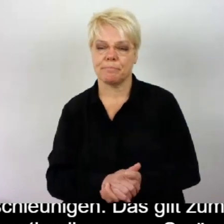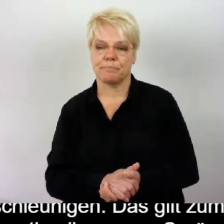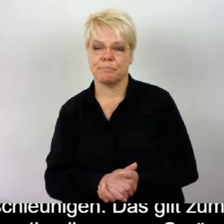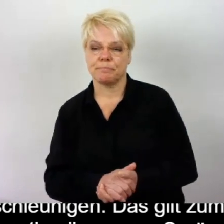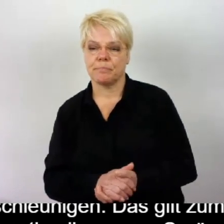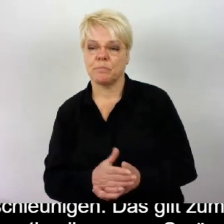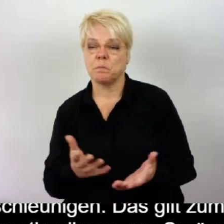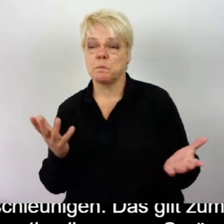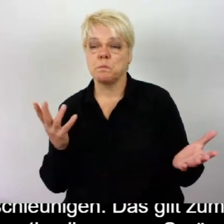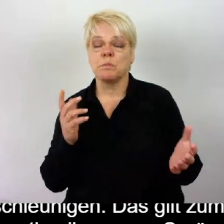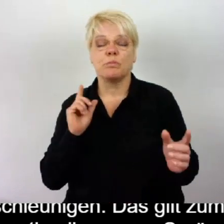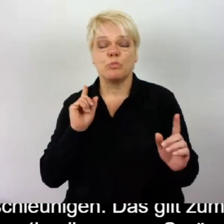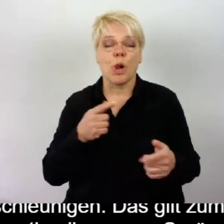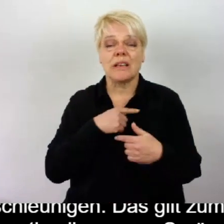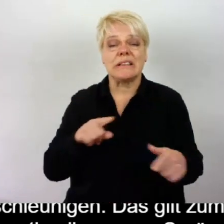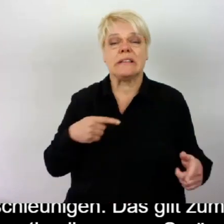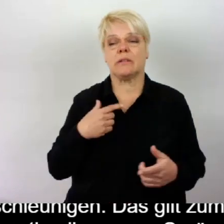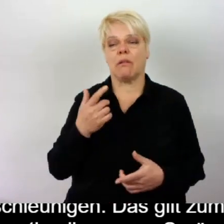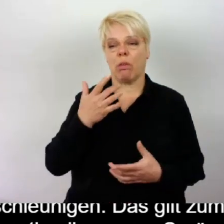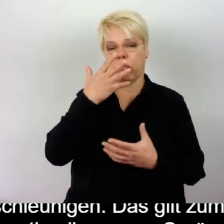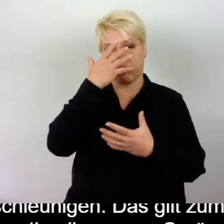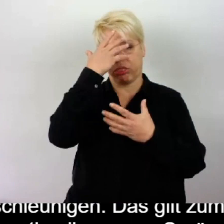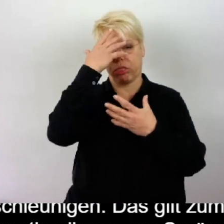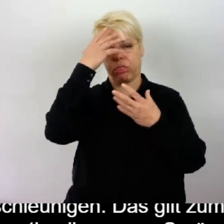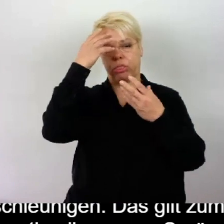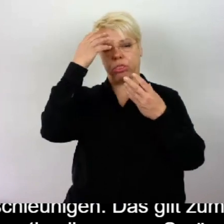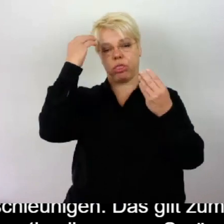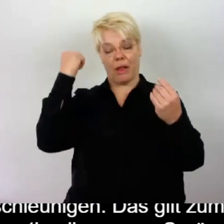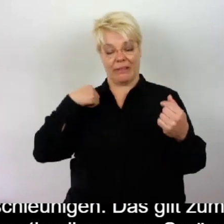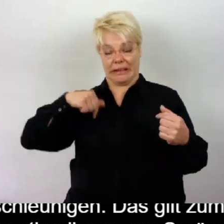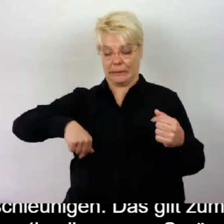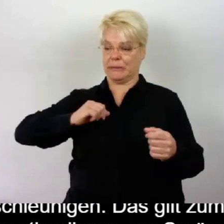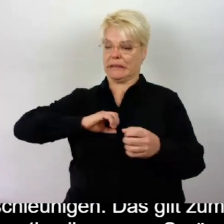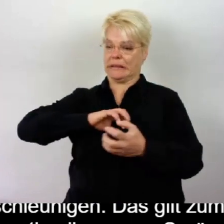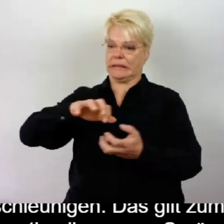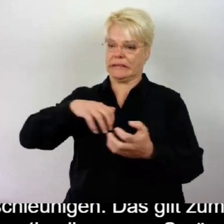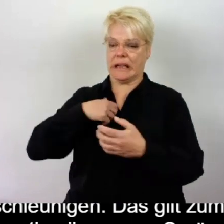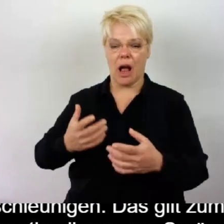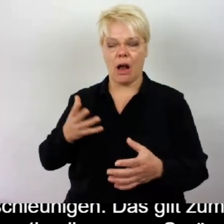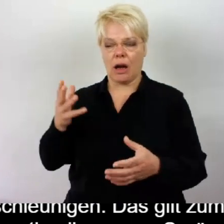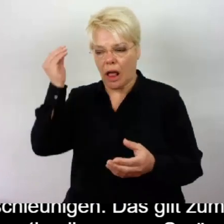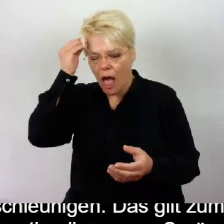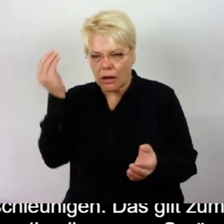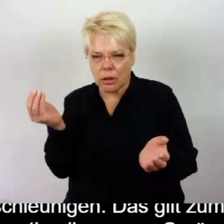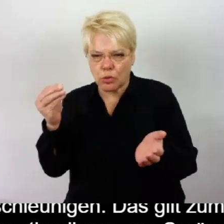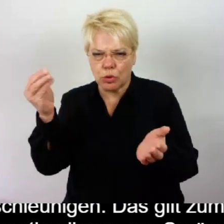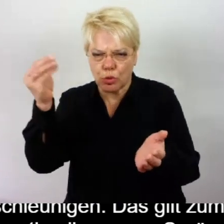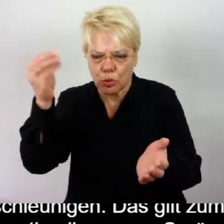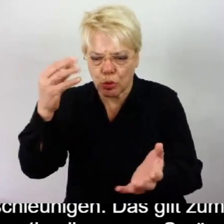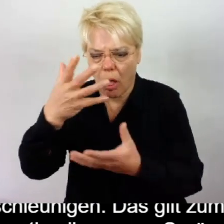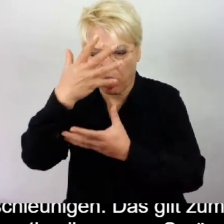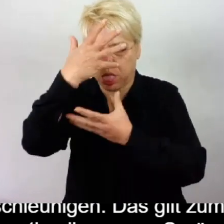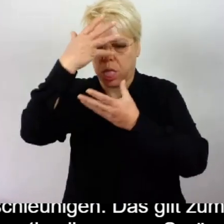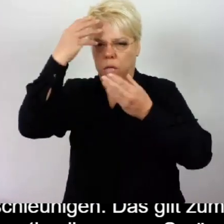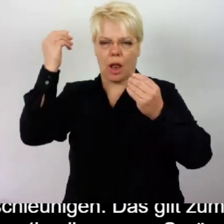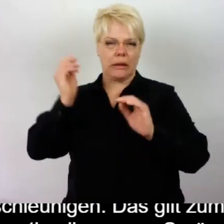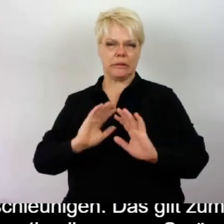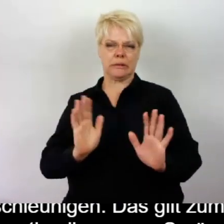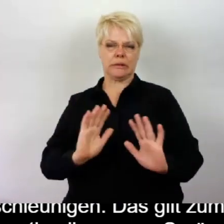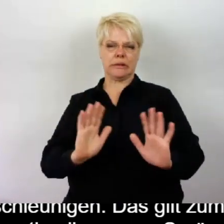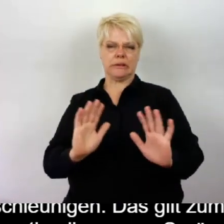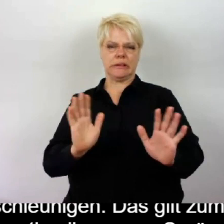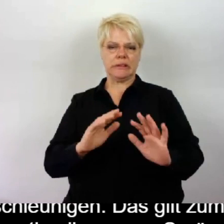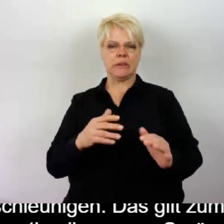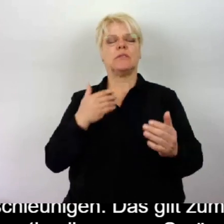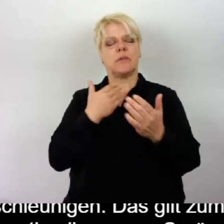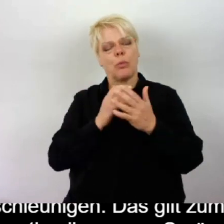Kultur, an neuer Form die Kultur zu erleben und erlebbar zu machen, die sollte man nicht verlernen, sondern sollten die sogar